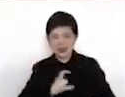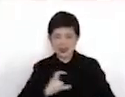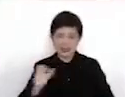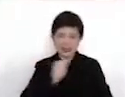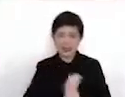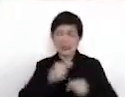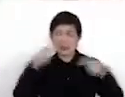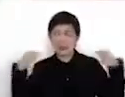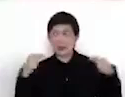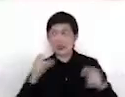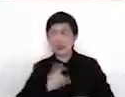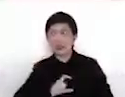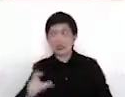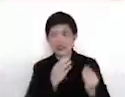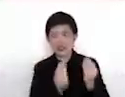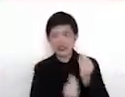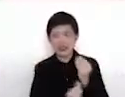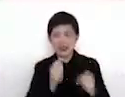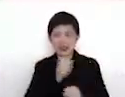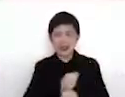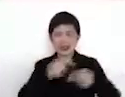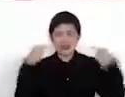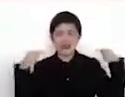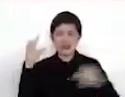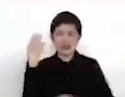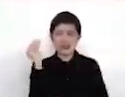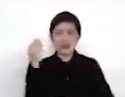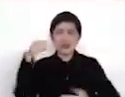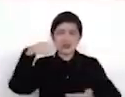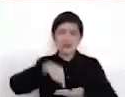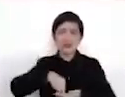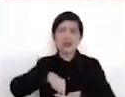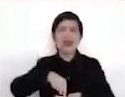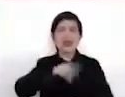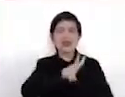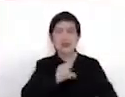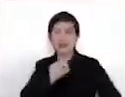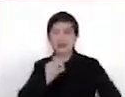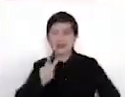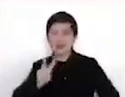danalon Gubernur DKI Jakarta pemilihan tahun 2024